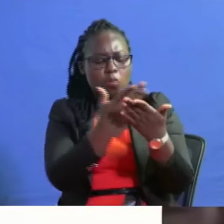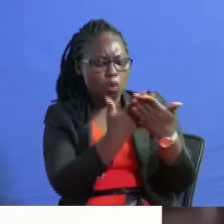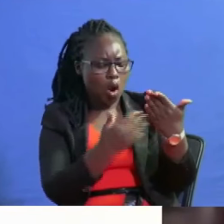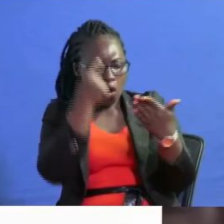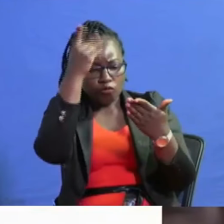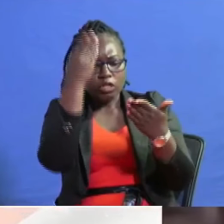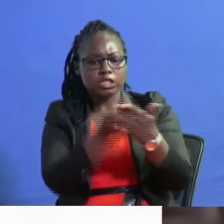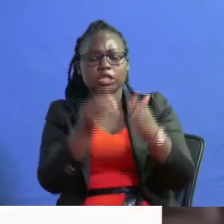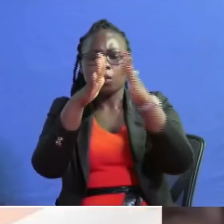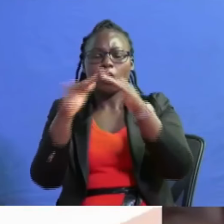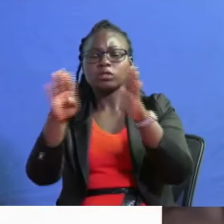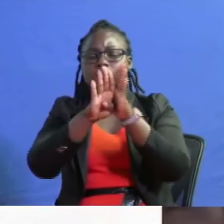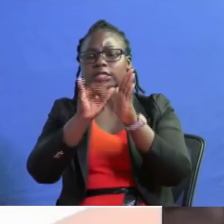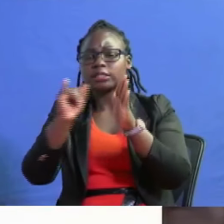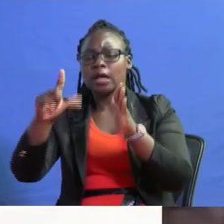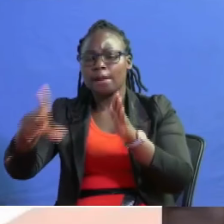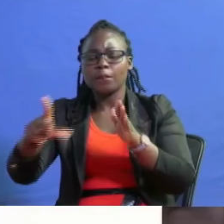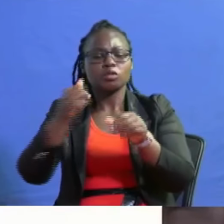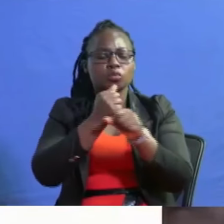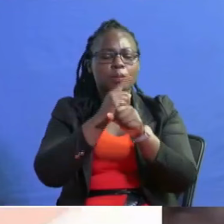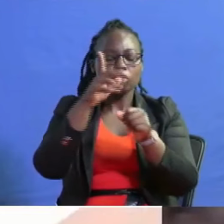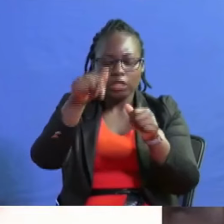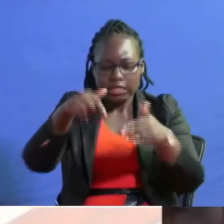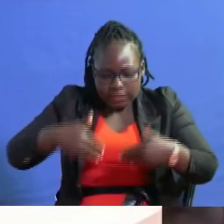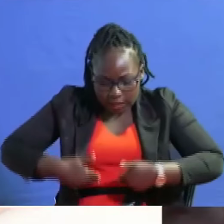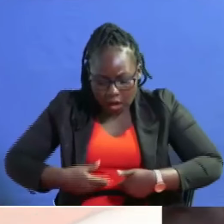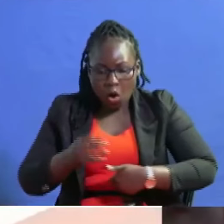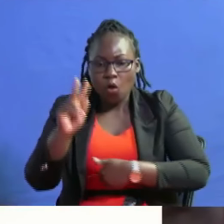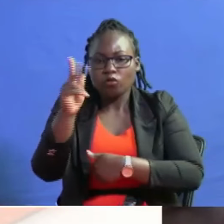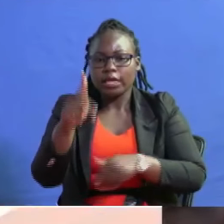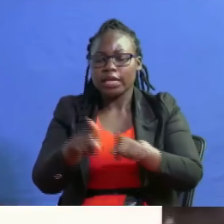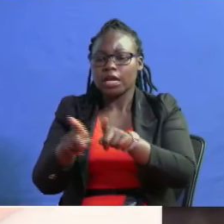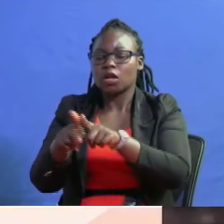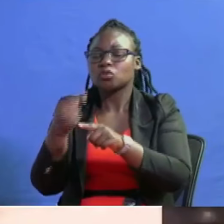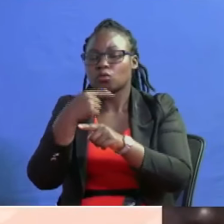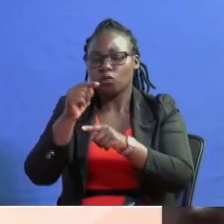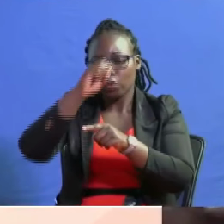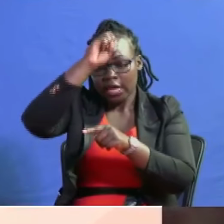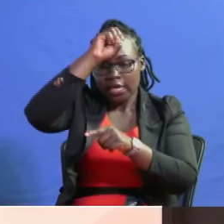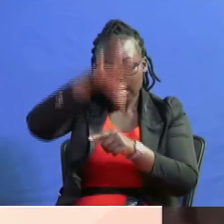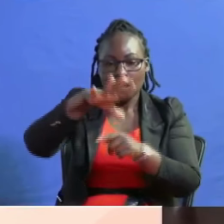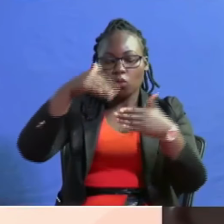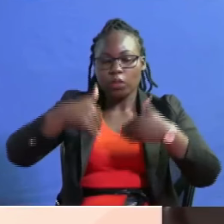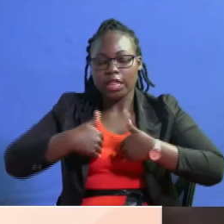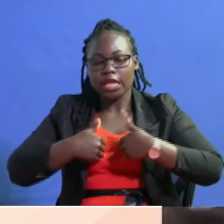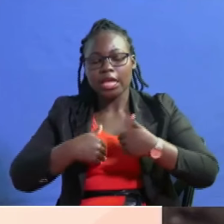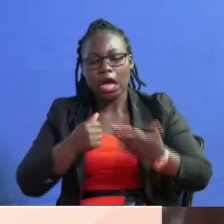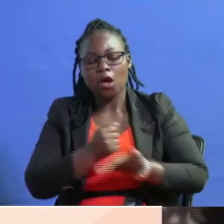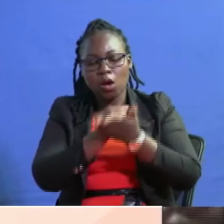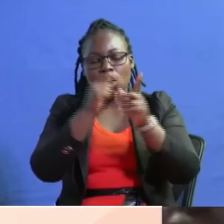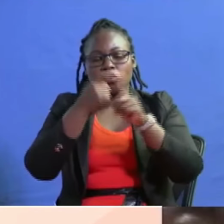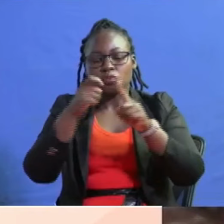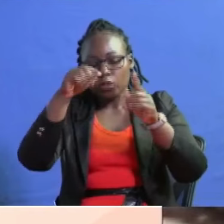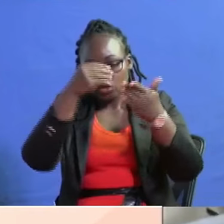affordable housing bill ili vijana wa Kenya na wa Kiambu wapate ajira kwa mradi